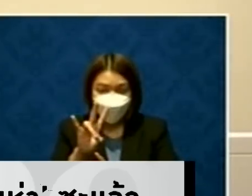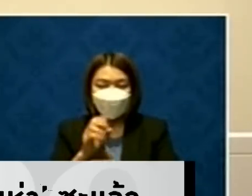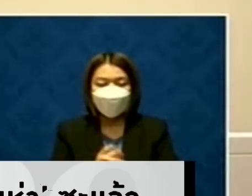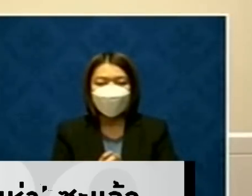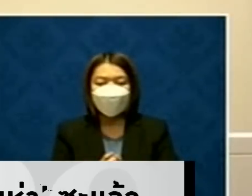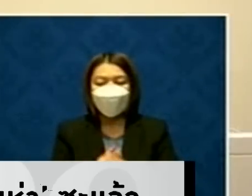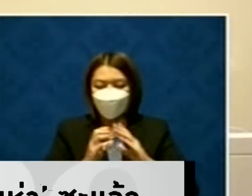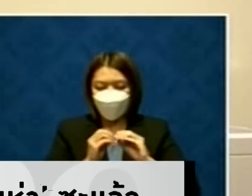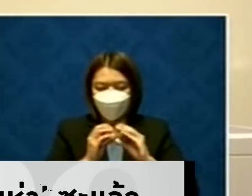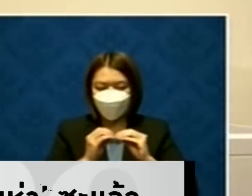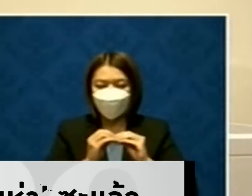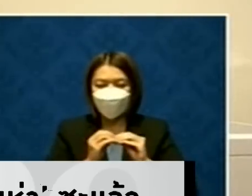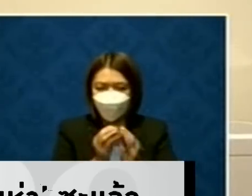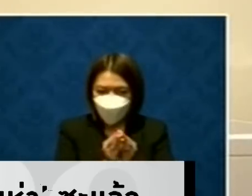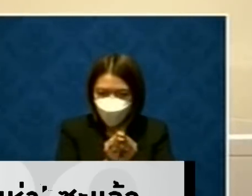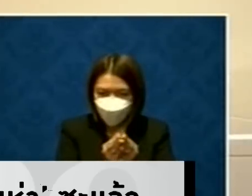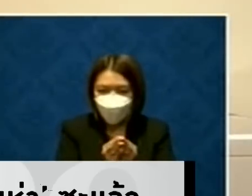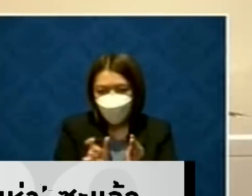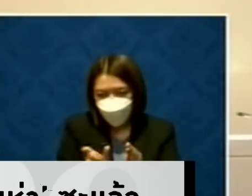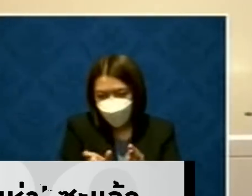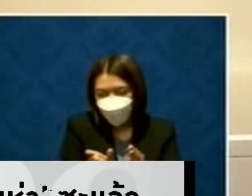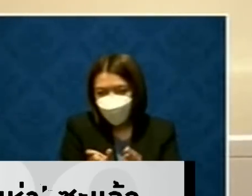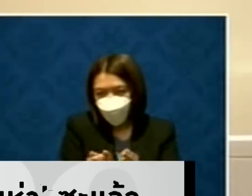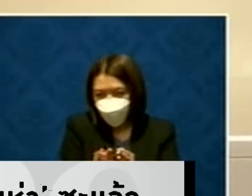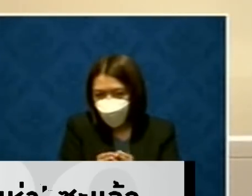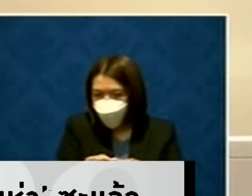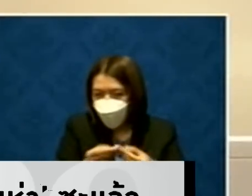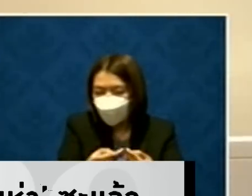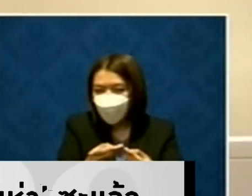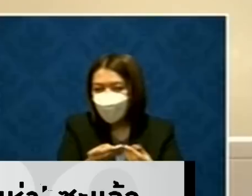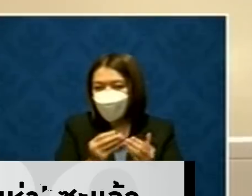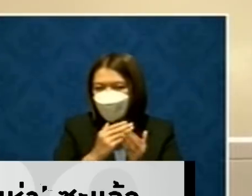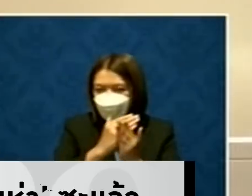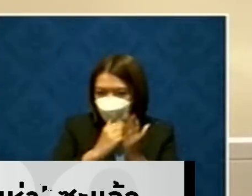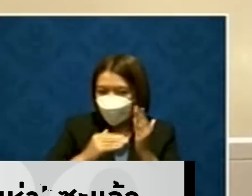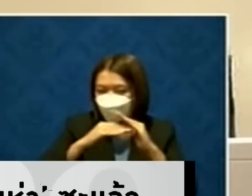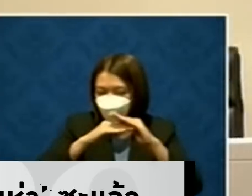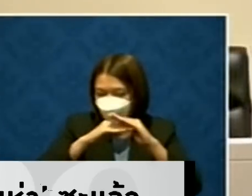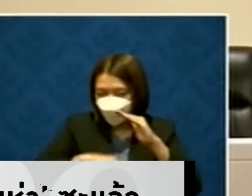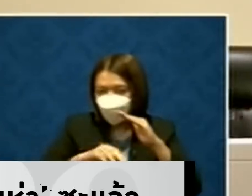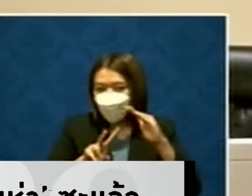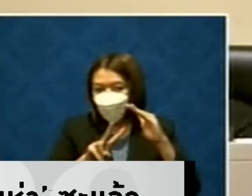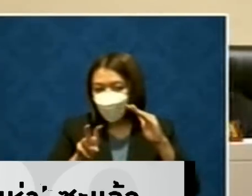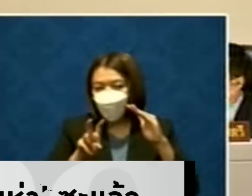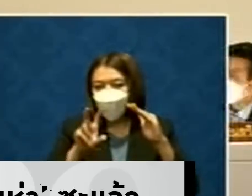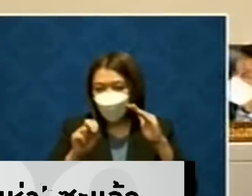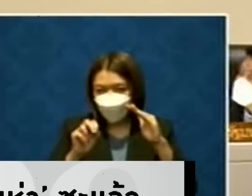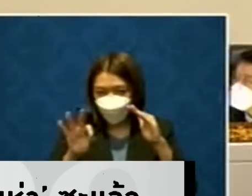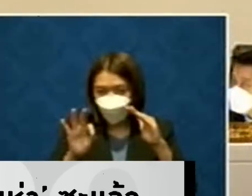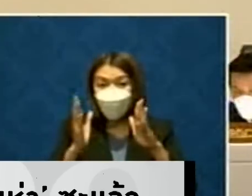นายกไม่ใช่หรอคะ อ ยู่ จริงเหรอ มีอยู่ก่อนหน้านี ้อนุทินนี้ถ้าประกาศอะไรแล้วหลังเลือกตั้งจะอีกอย่